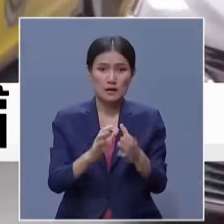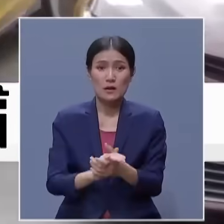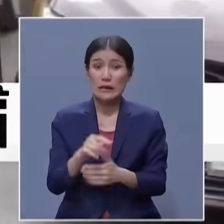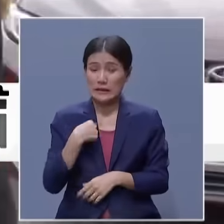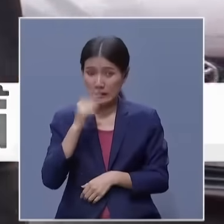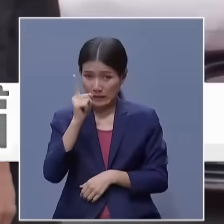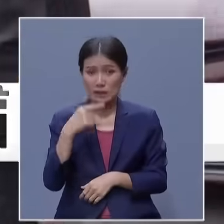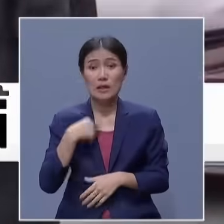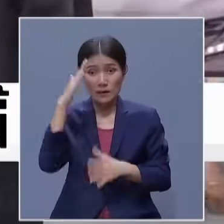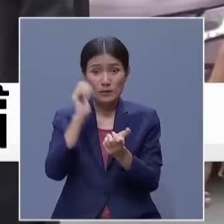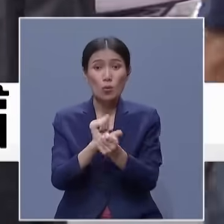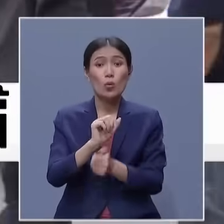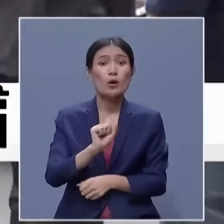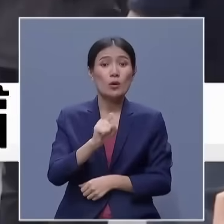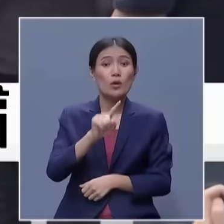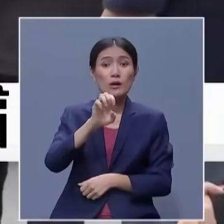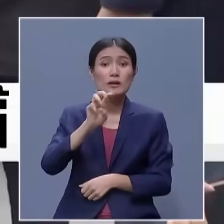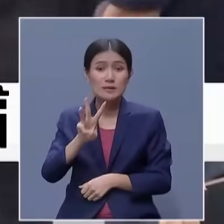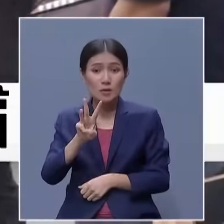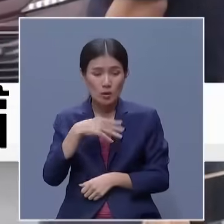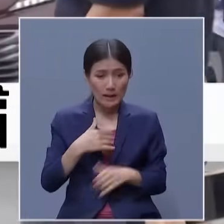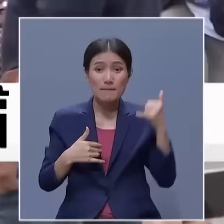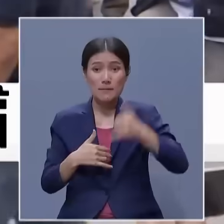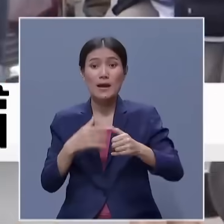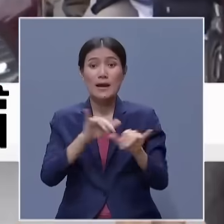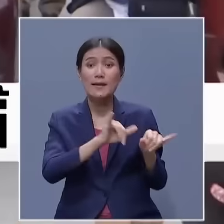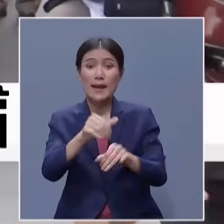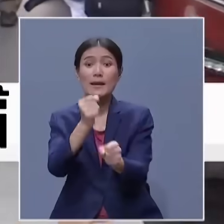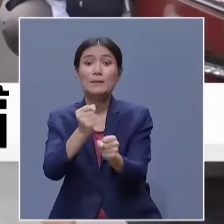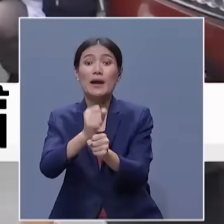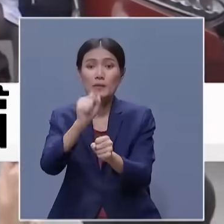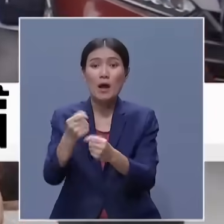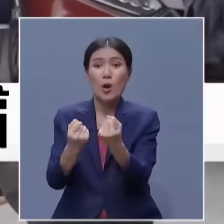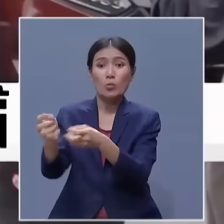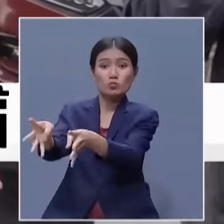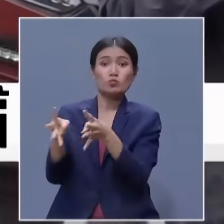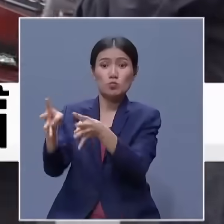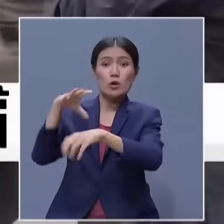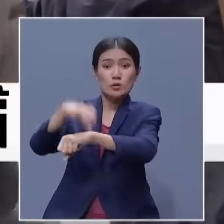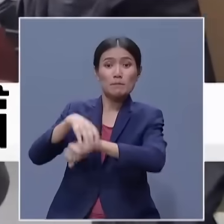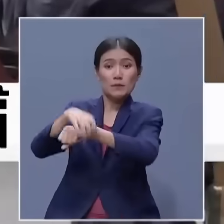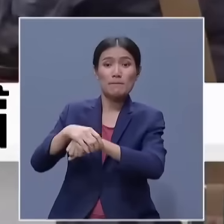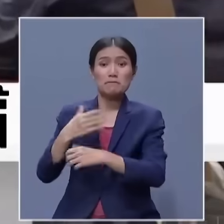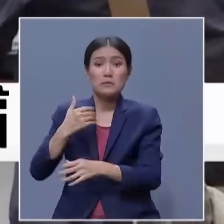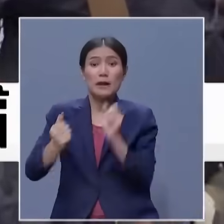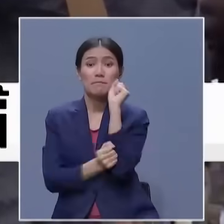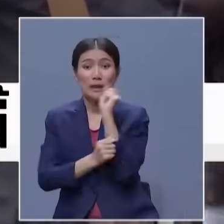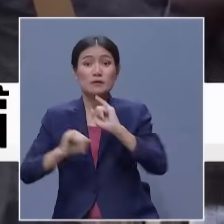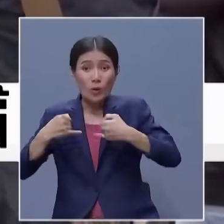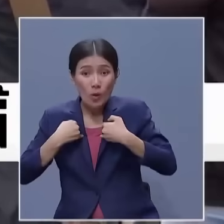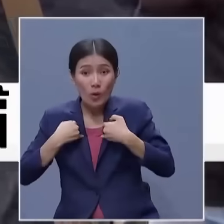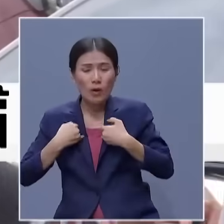ที่และพบว่ามีการจับกุมรถบรรทุกของกำนันนกมากขึ้นกำนันนกก็เลยพยายามจะเคลียร์กับสารวัตรสิวมาโดยตล